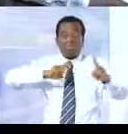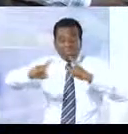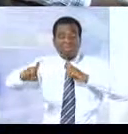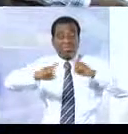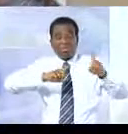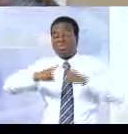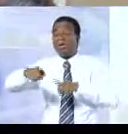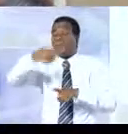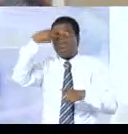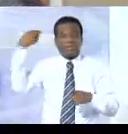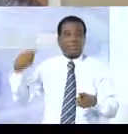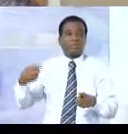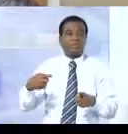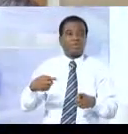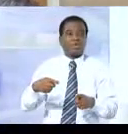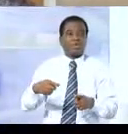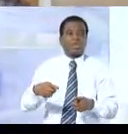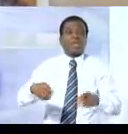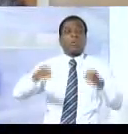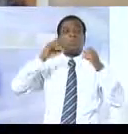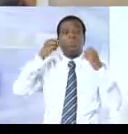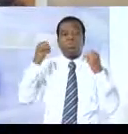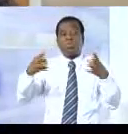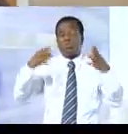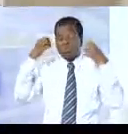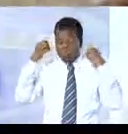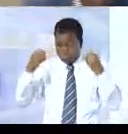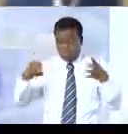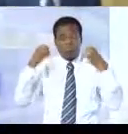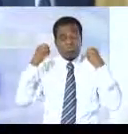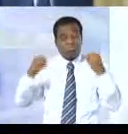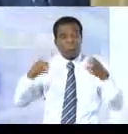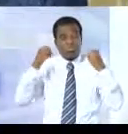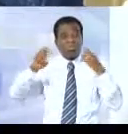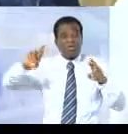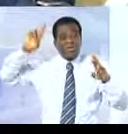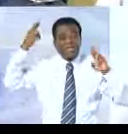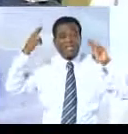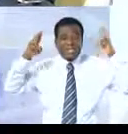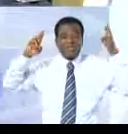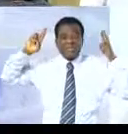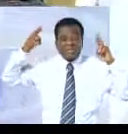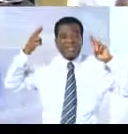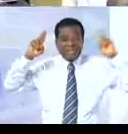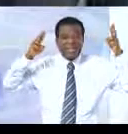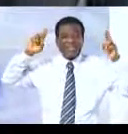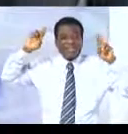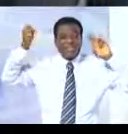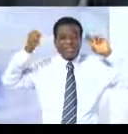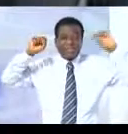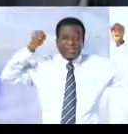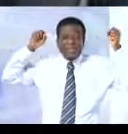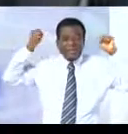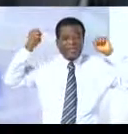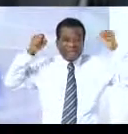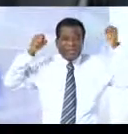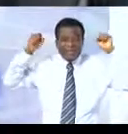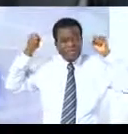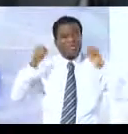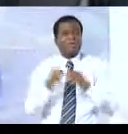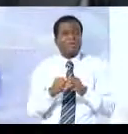l'horizon de l'école. À peine sortie de grève le mois dernier, elle est à nouveau menacée de fermeture. Les syndicats